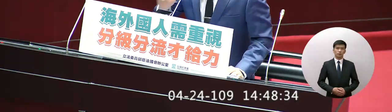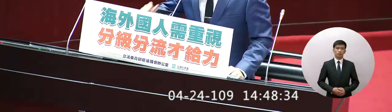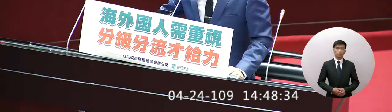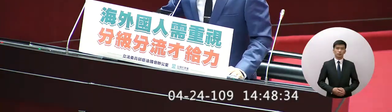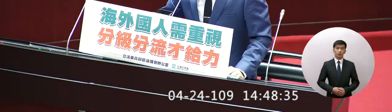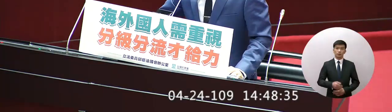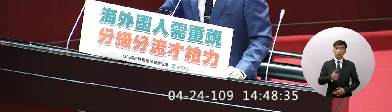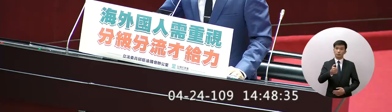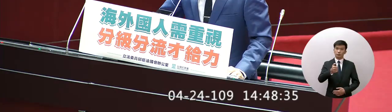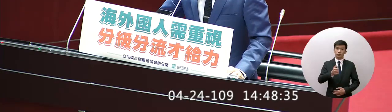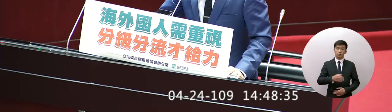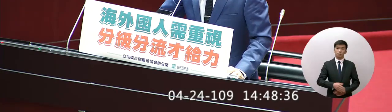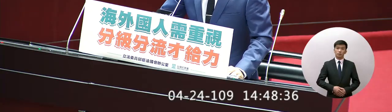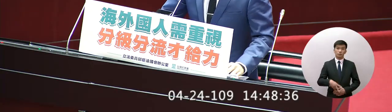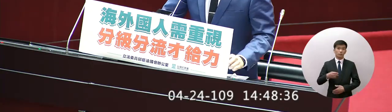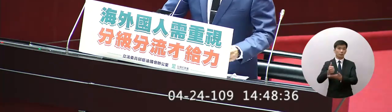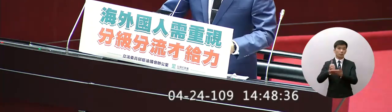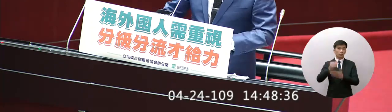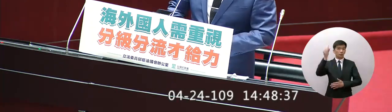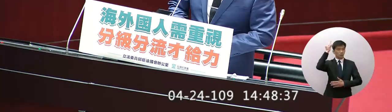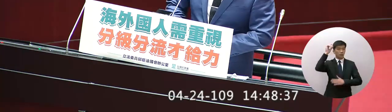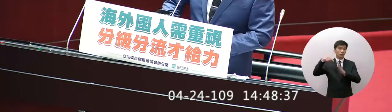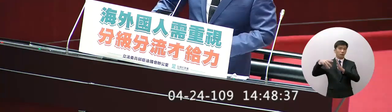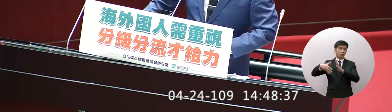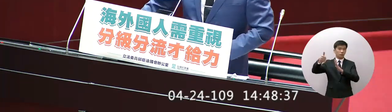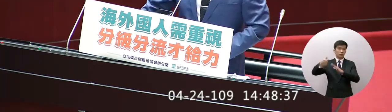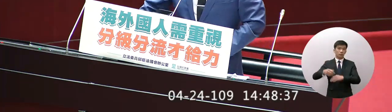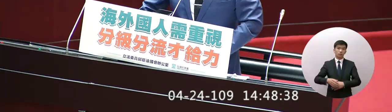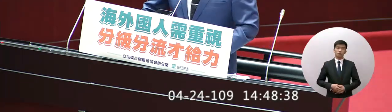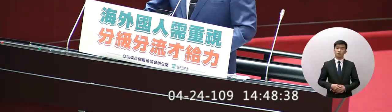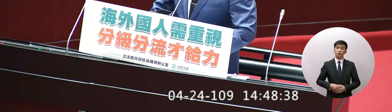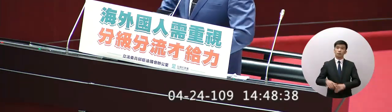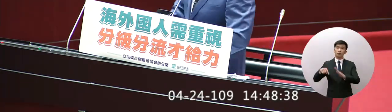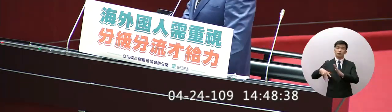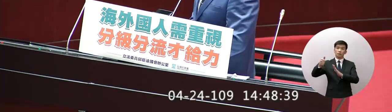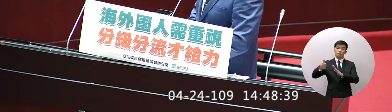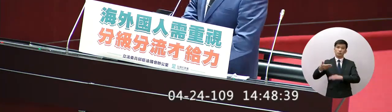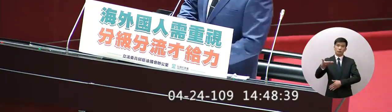谢谢主席，我们请苏院长。 苏院长，请。